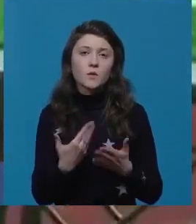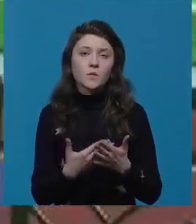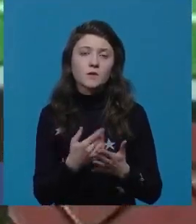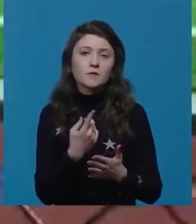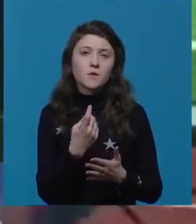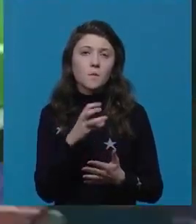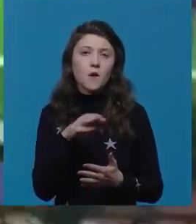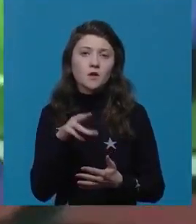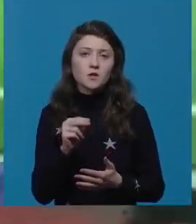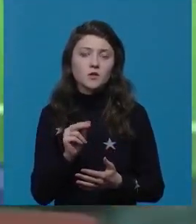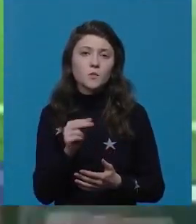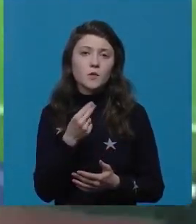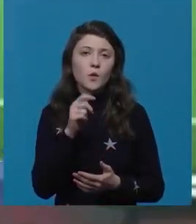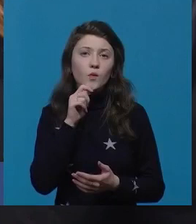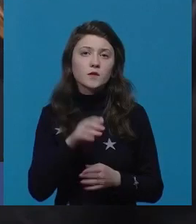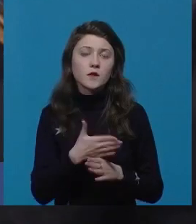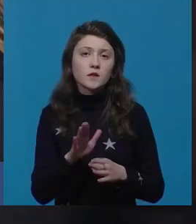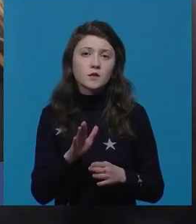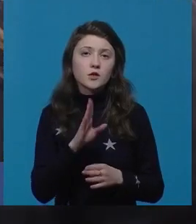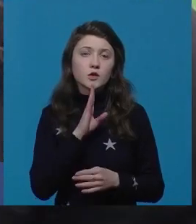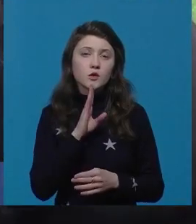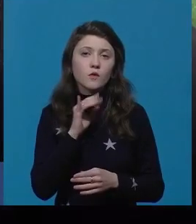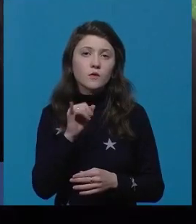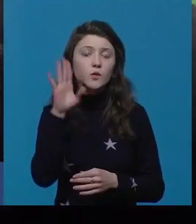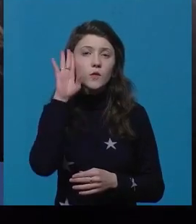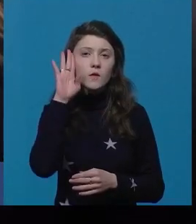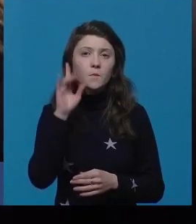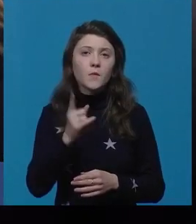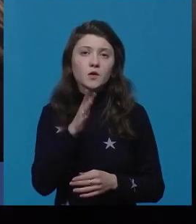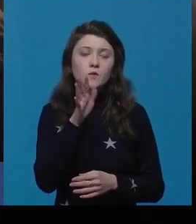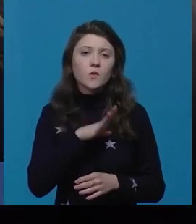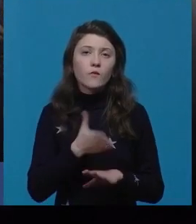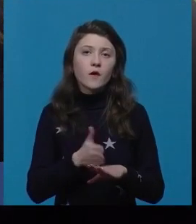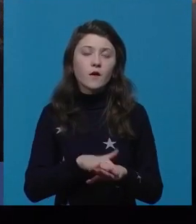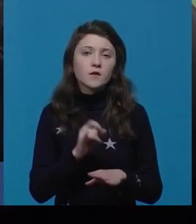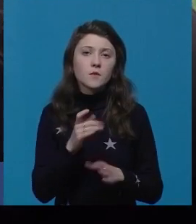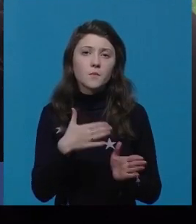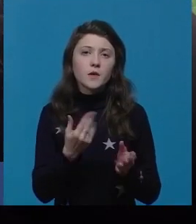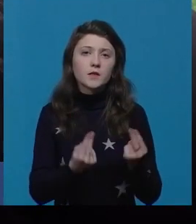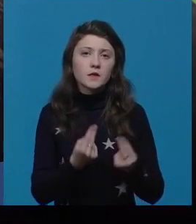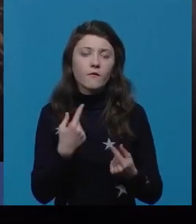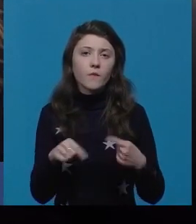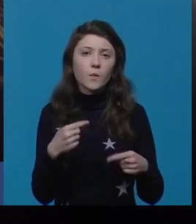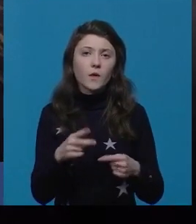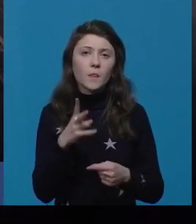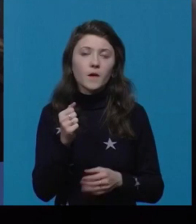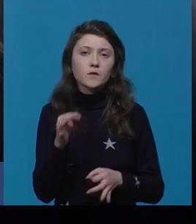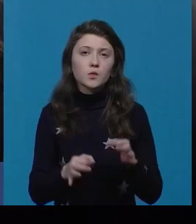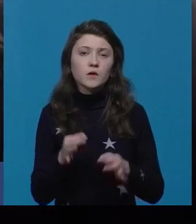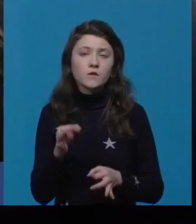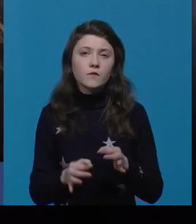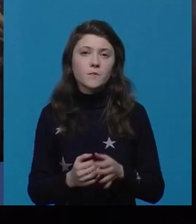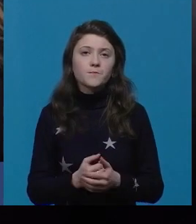чемпіонату України серед жінок і юнаків. Перший час було важко переключитись із гри футбол на суддівство,